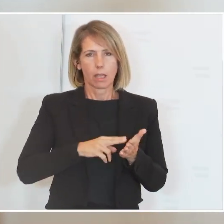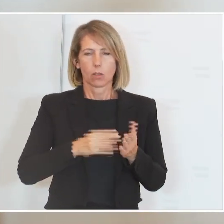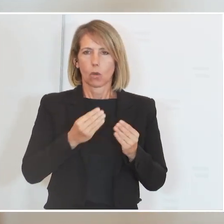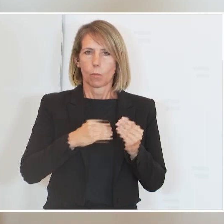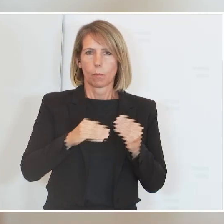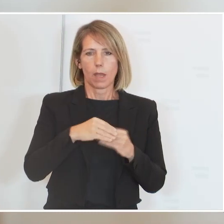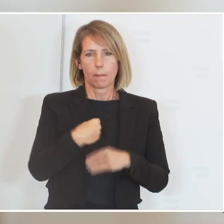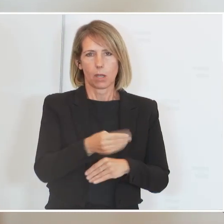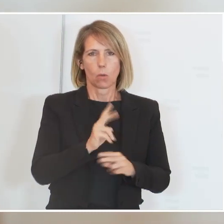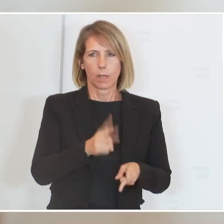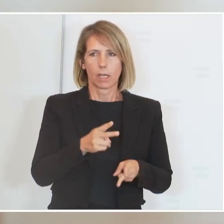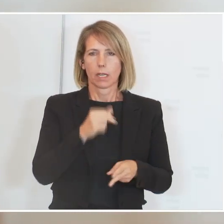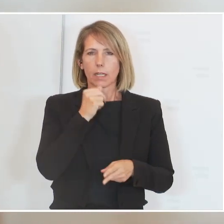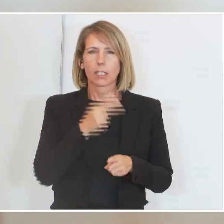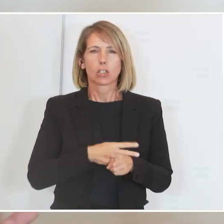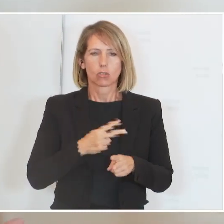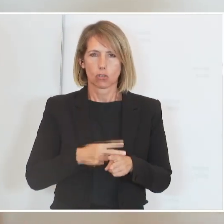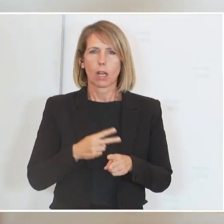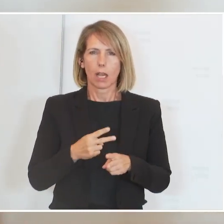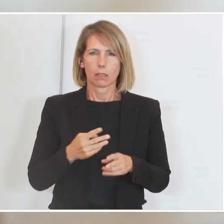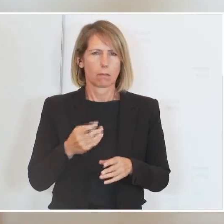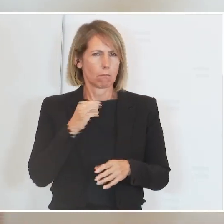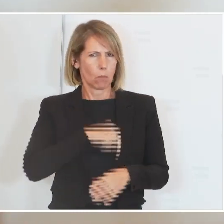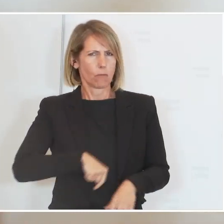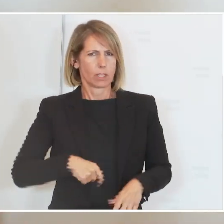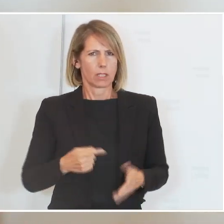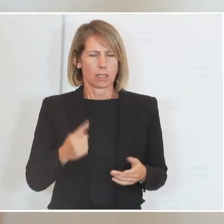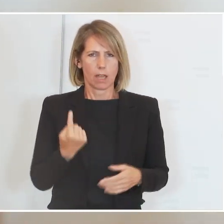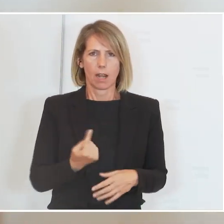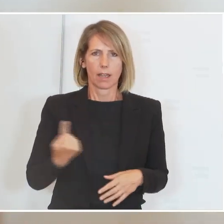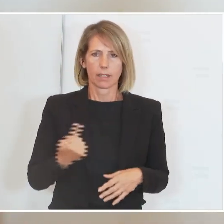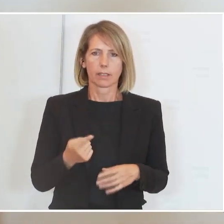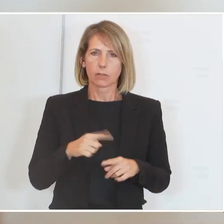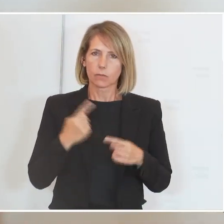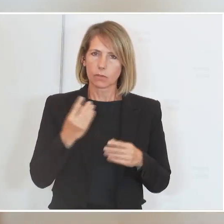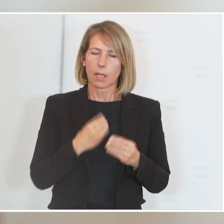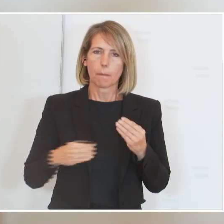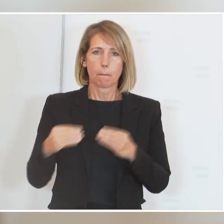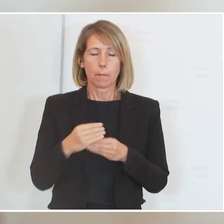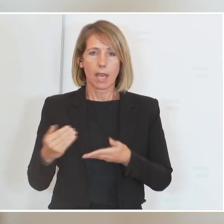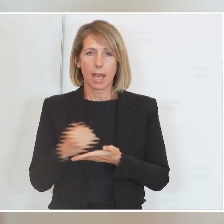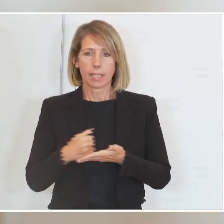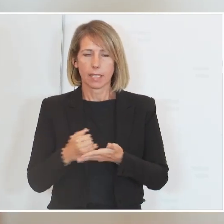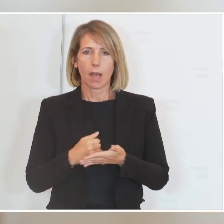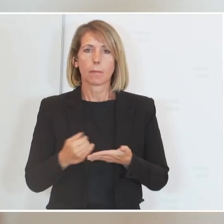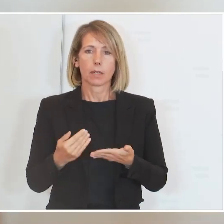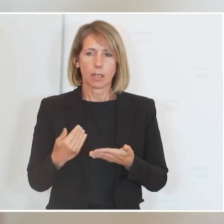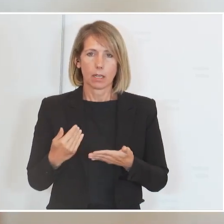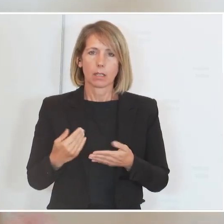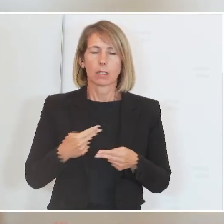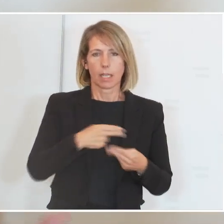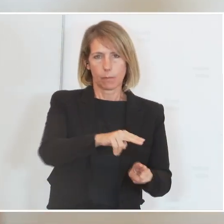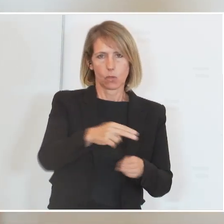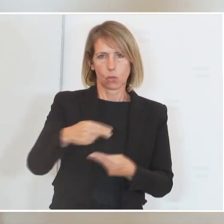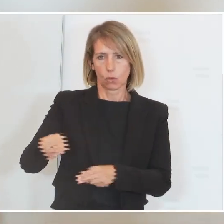der Hauptprofiteur dieser hohen Inflation ist. Wir geben den Menschen das Geld zurück, das wir an Mehreinnahmen aufgrund der hohen Inflation auch haben. Und